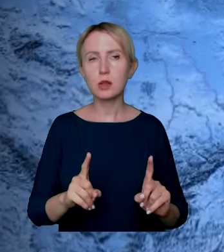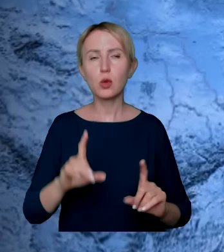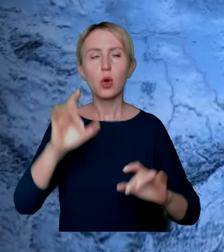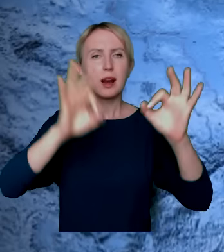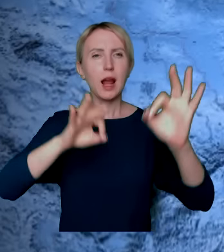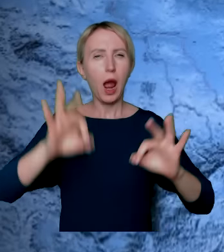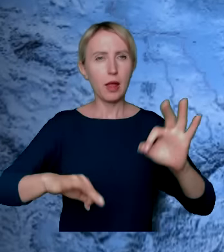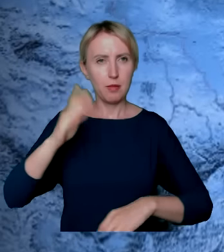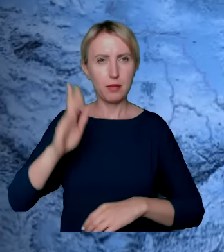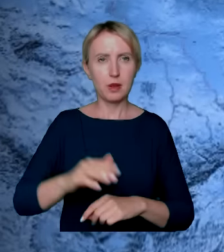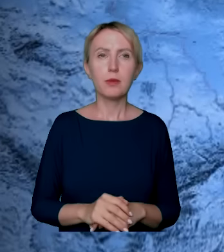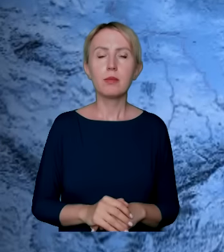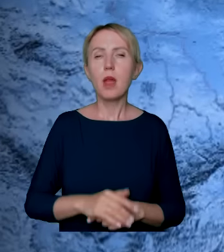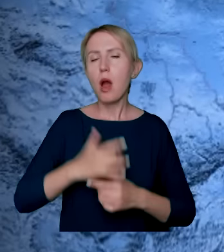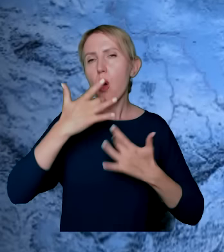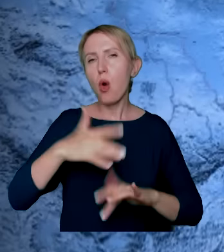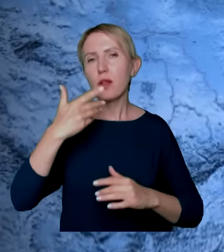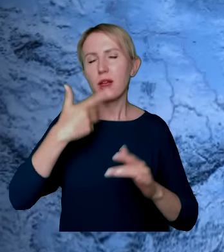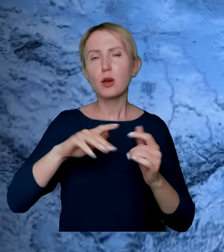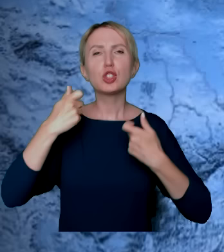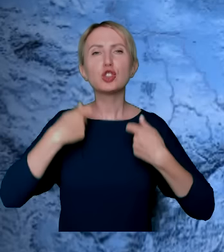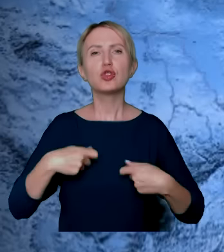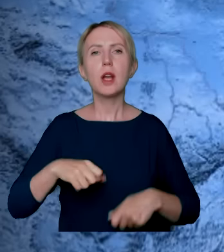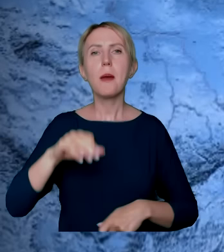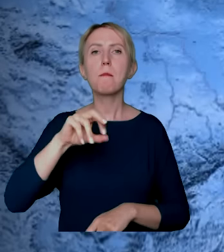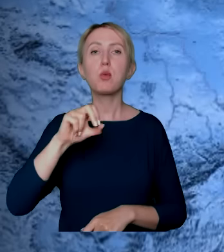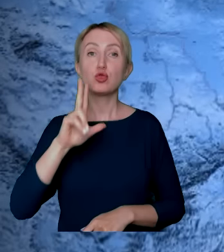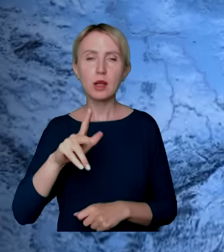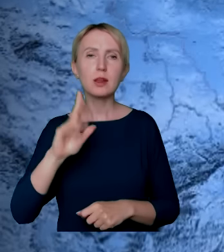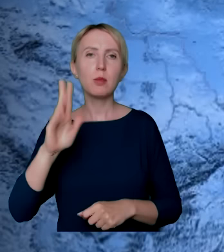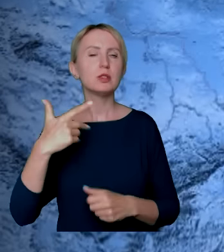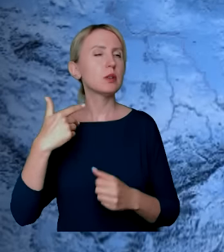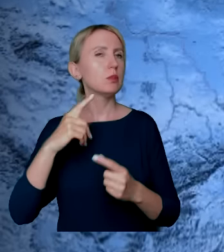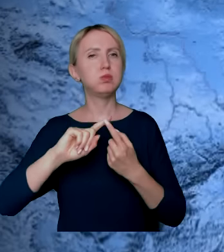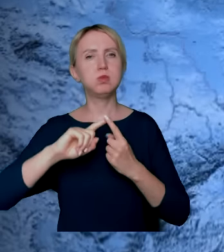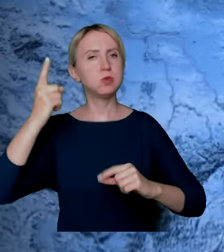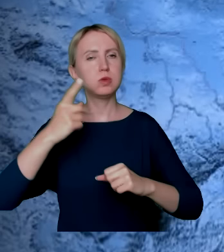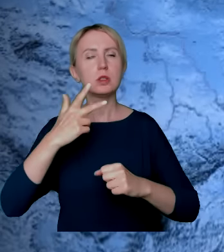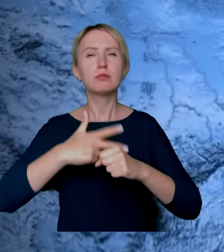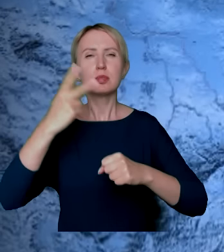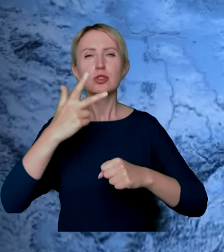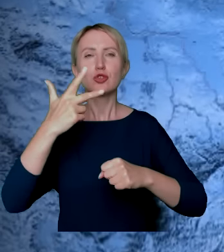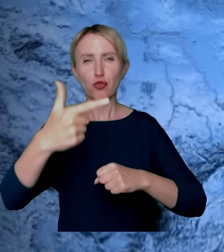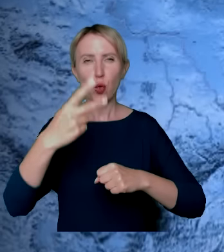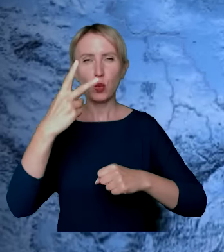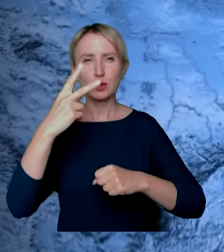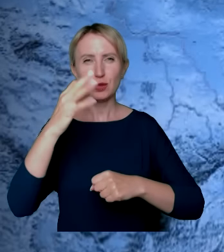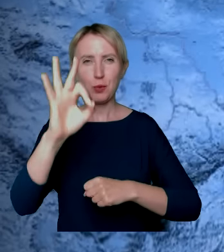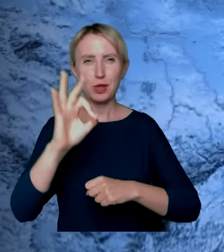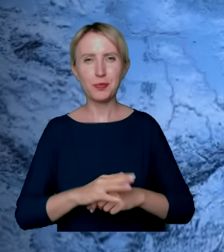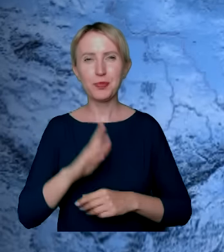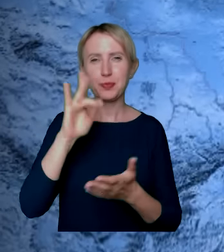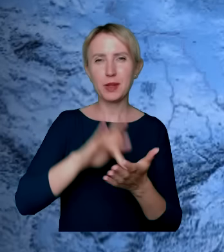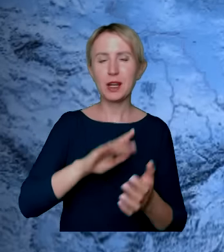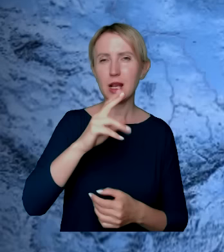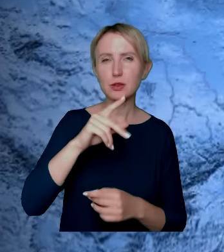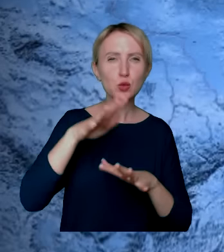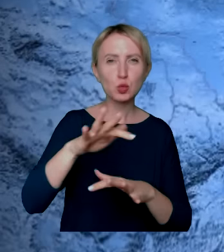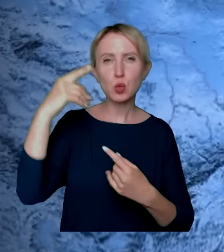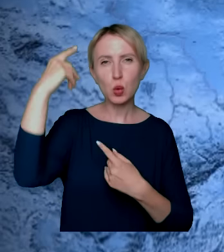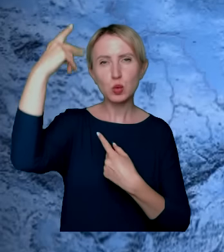Upał najmocniej da się we znaki w Szczecinie i Buczku. Tam przygrzeje bez litości do 32 stopni. W Kraśniku też dużo słońca i minimalnie